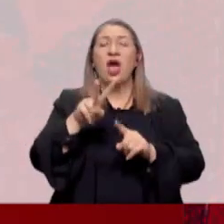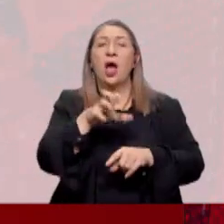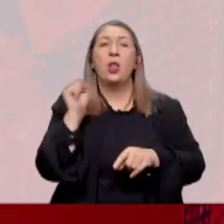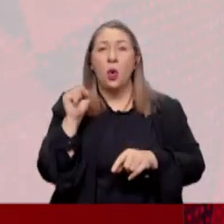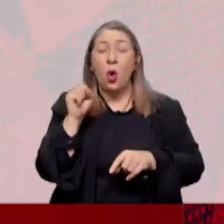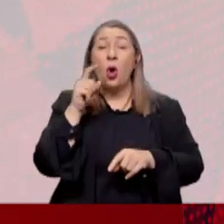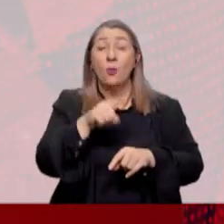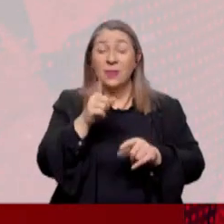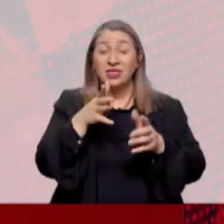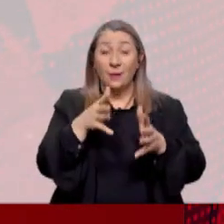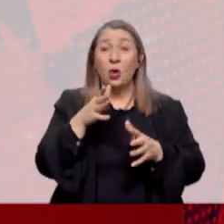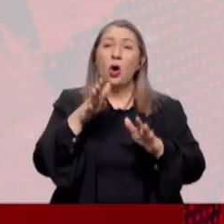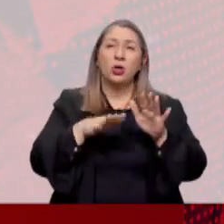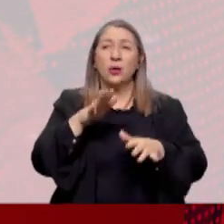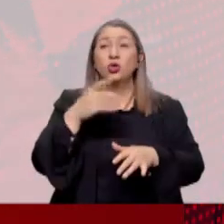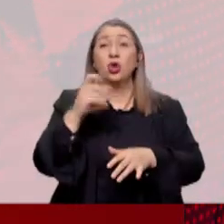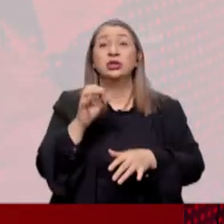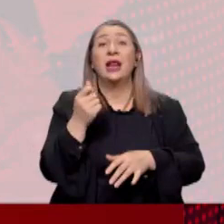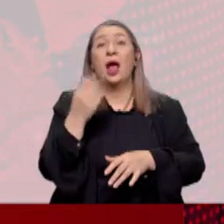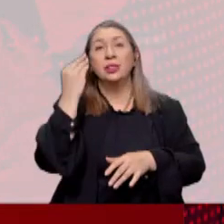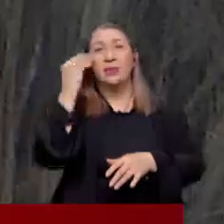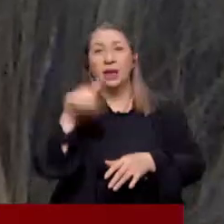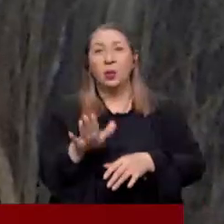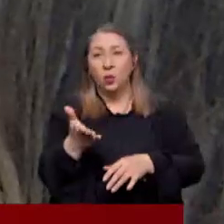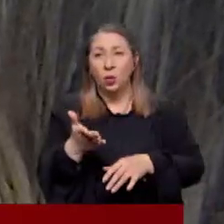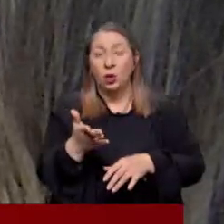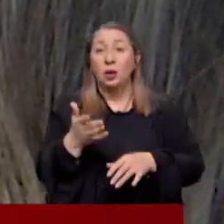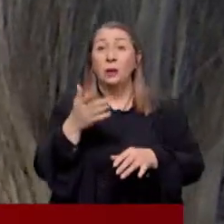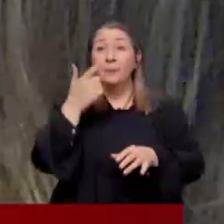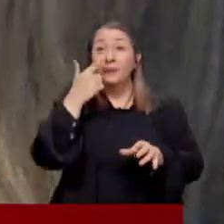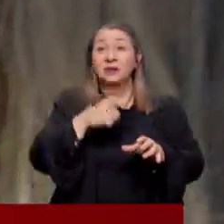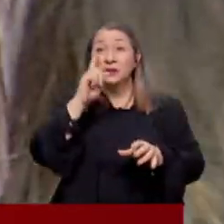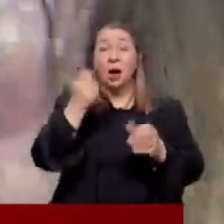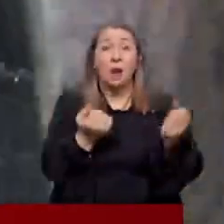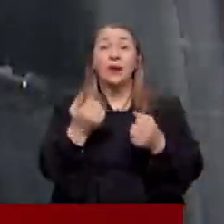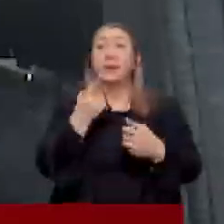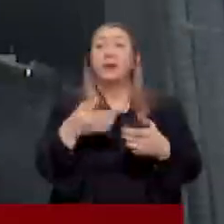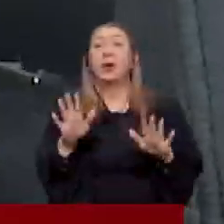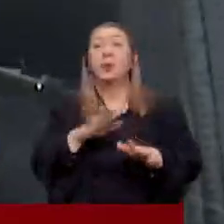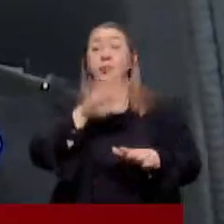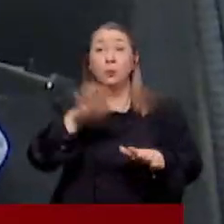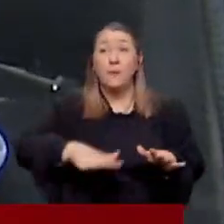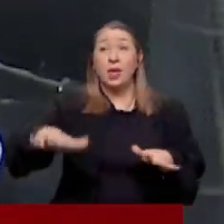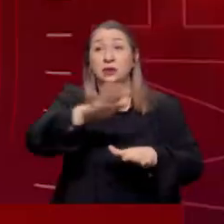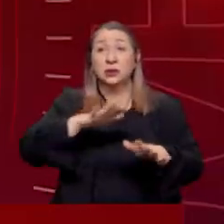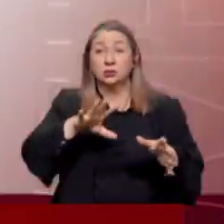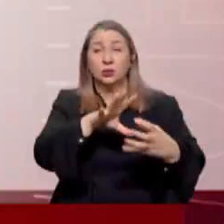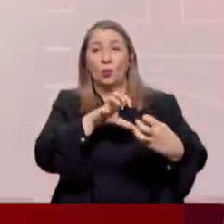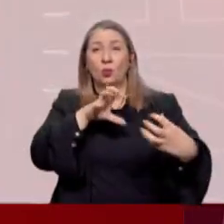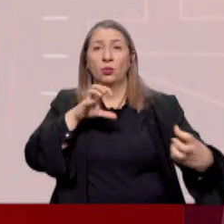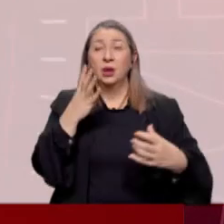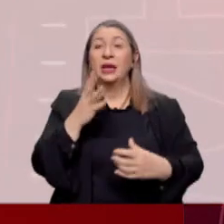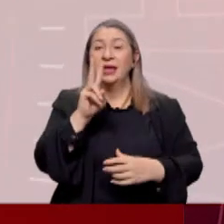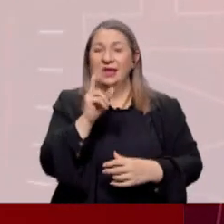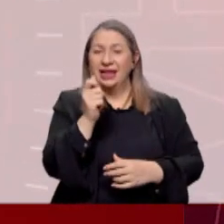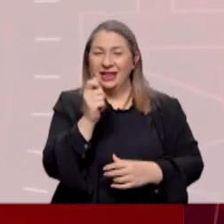Bu bir depoda ortalama 90 lira anlamına geliyor. Akaryakıt sadece araba demek değil yani. Bütün piyasaya yansıyor. 2 lira 05